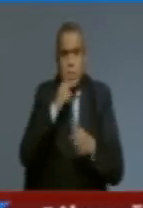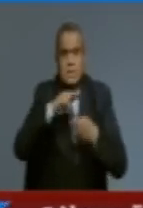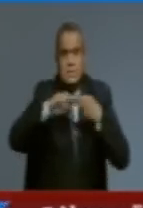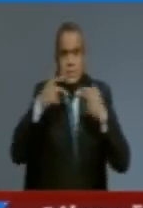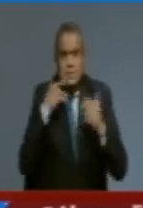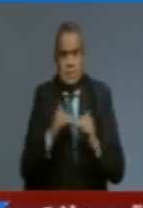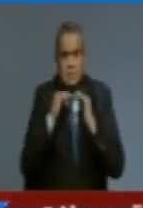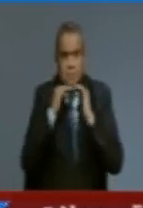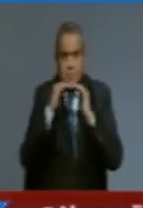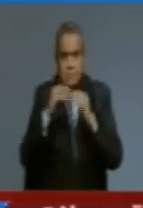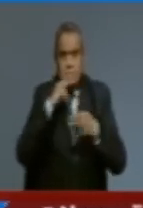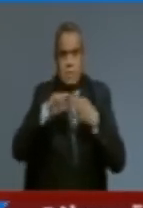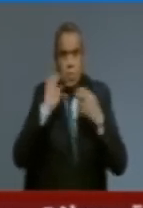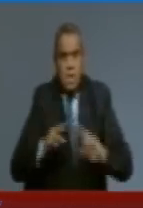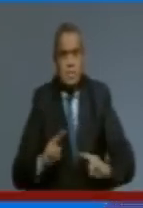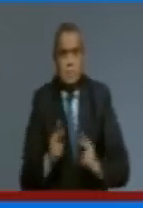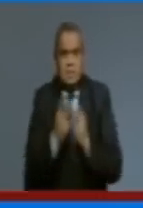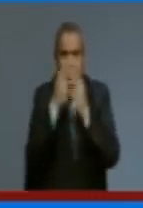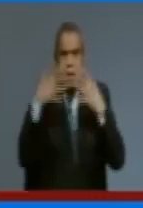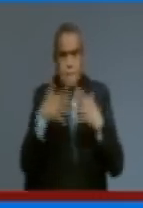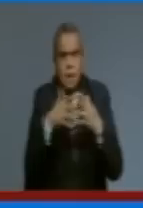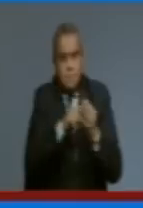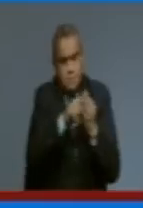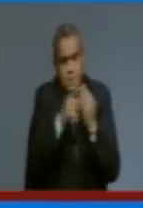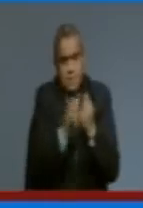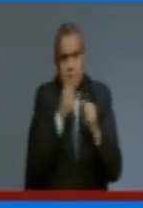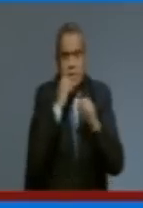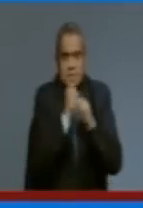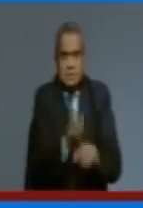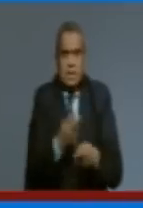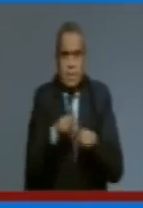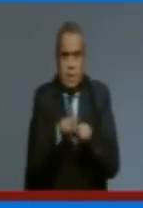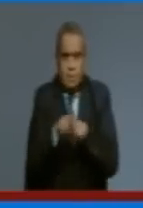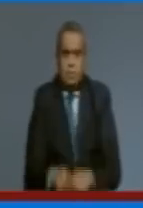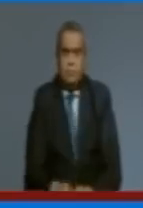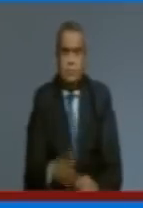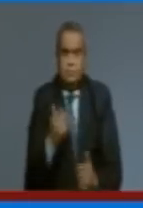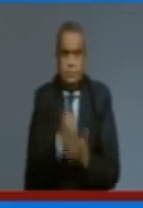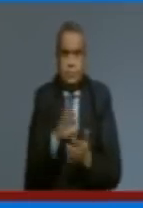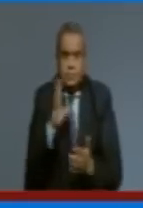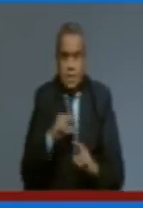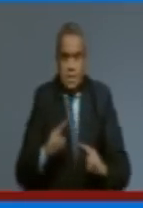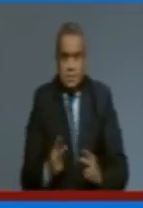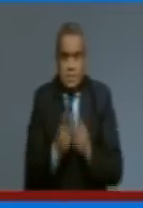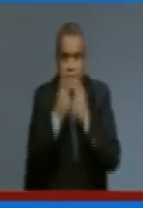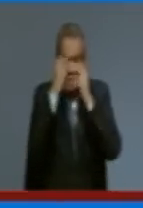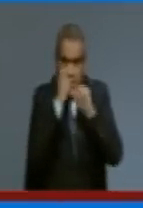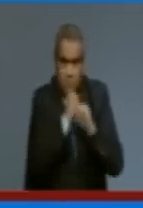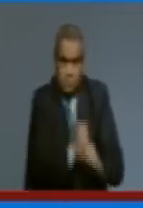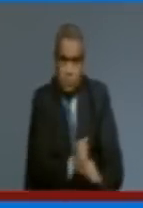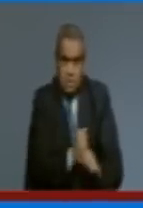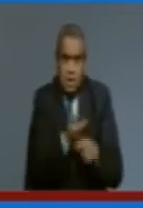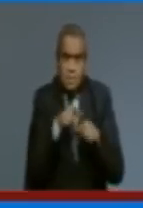هناك تطورا بمعنى المستدام. وبدون التطور المستدام